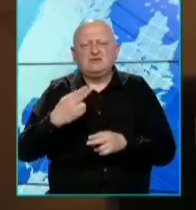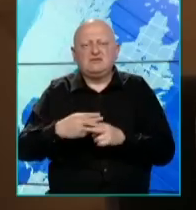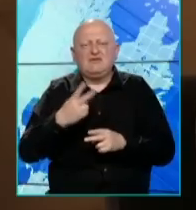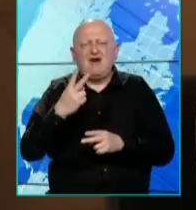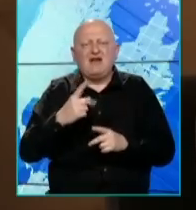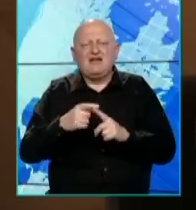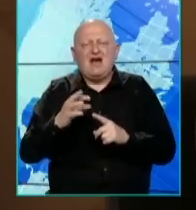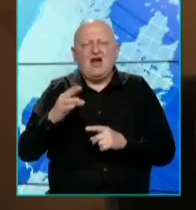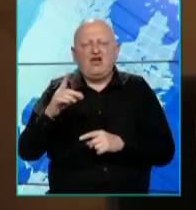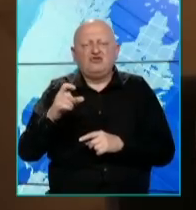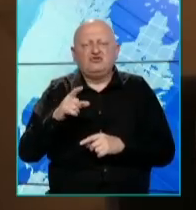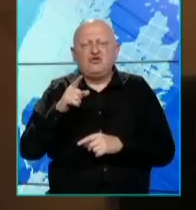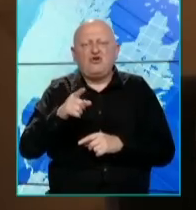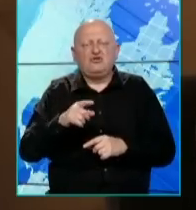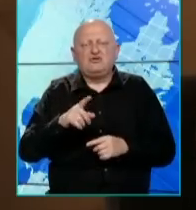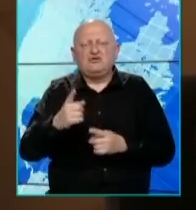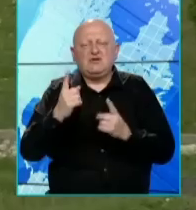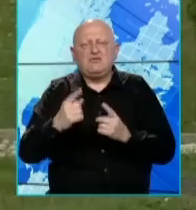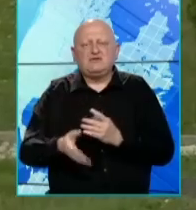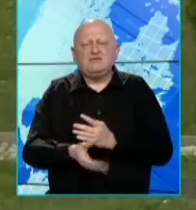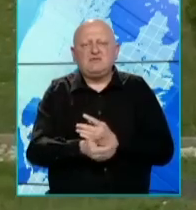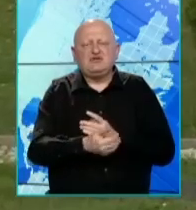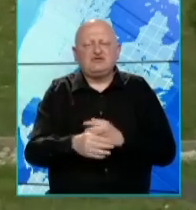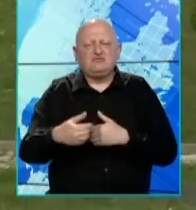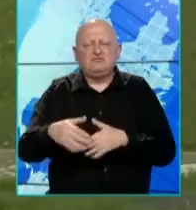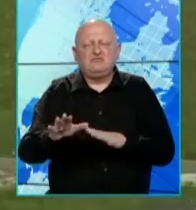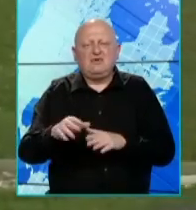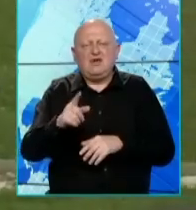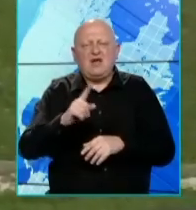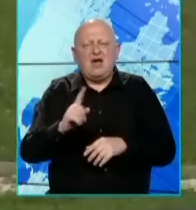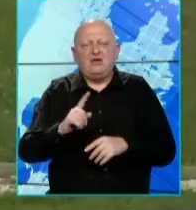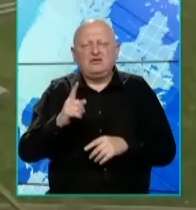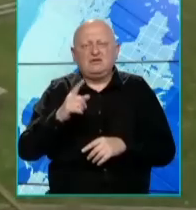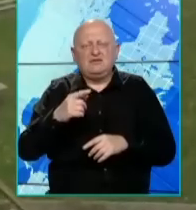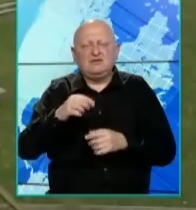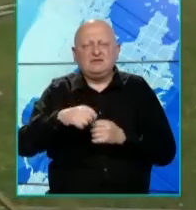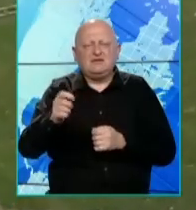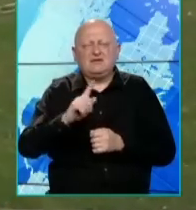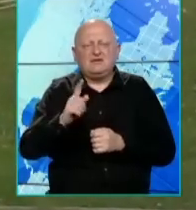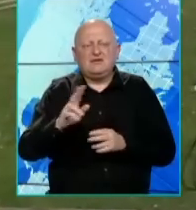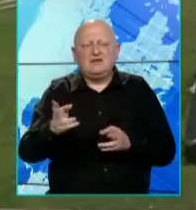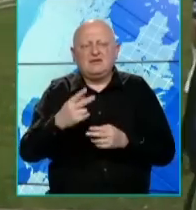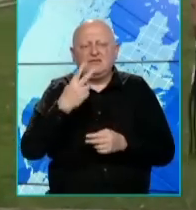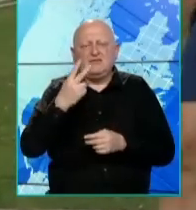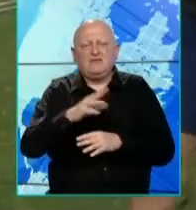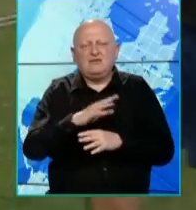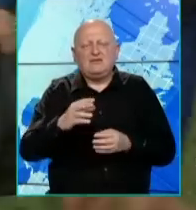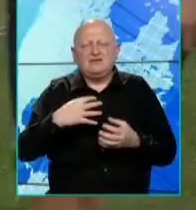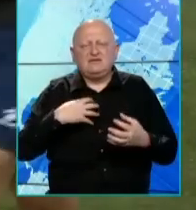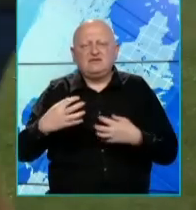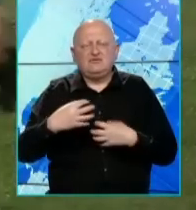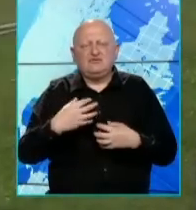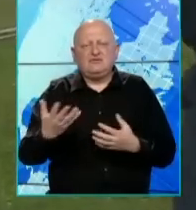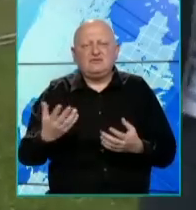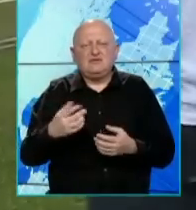se Vahid Halilhodžić, no on od te pozicije bježi glavom bez obzira. Ako mu nekad netko i zamjeri, ne može kada sagleda sav ovaj cirkus u